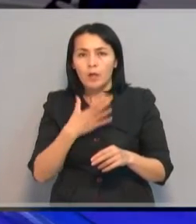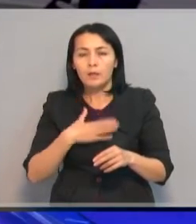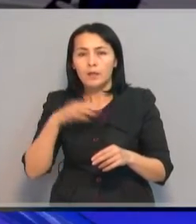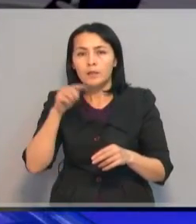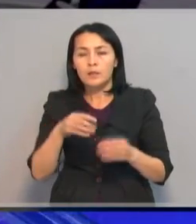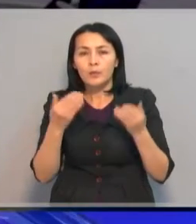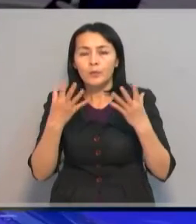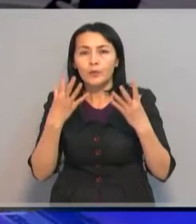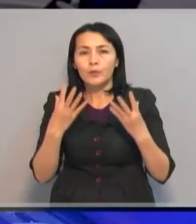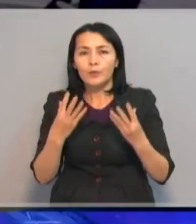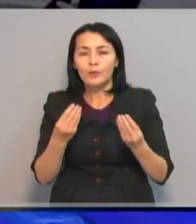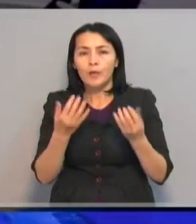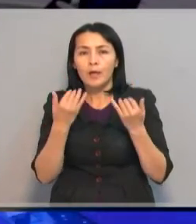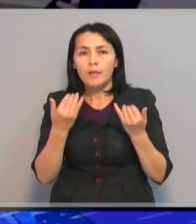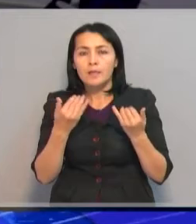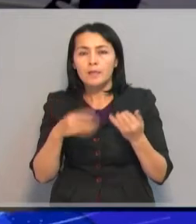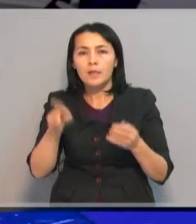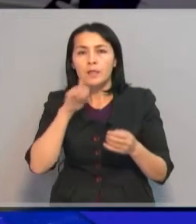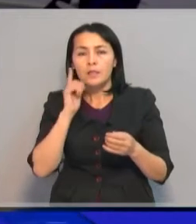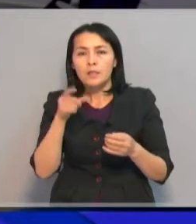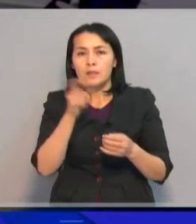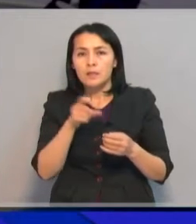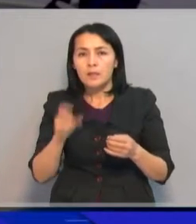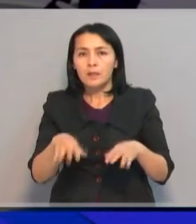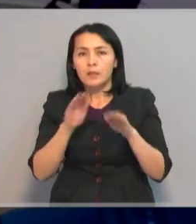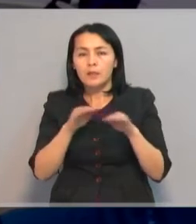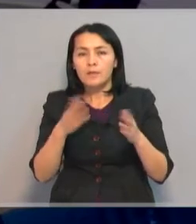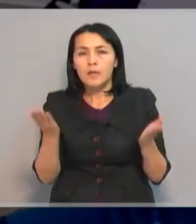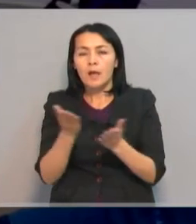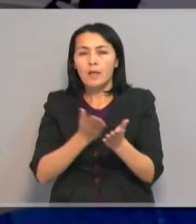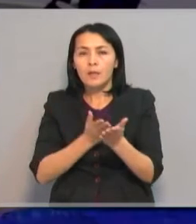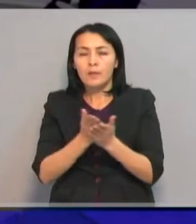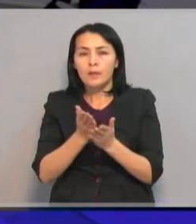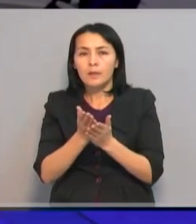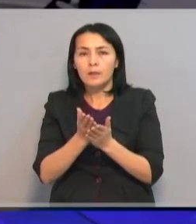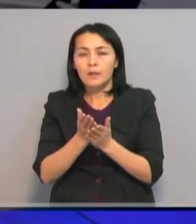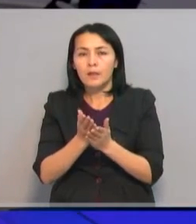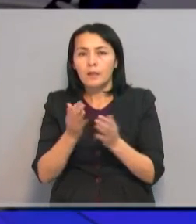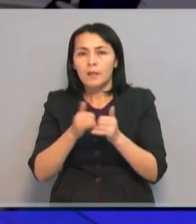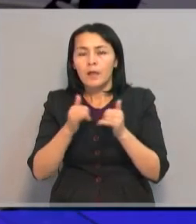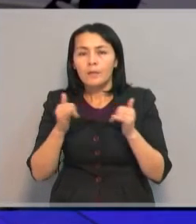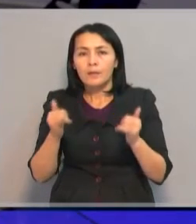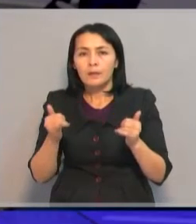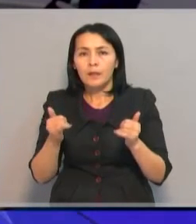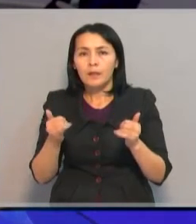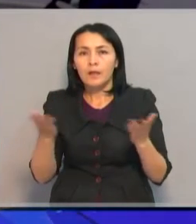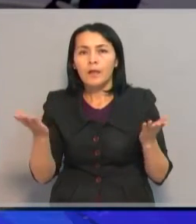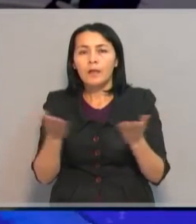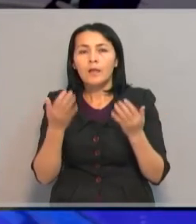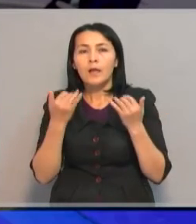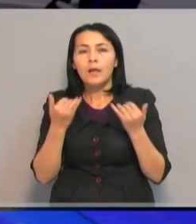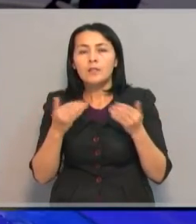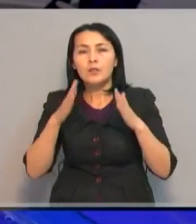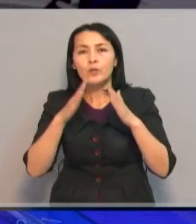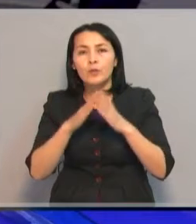ішінде бүгінгі қазір біздің жасөспірімдердің қай бағытта кетіп жатқанын, олардың жаңағы қазіргі